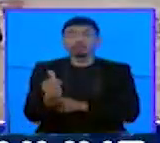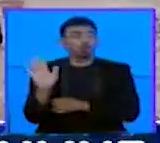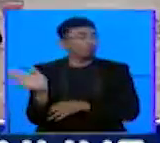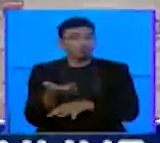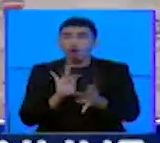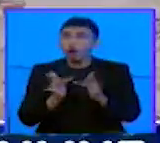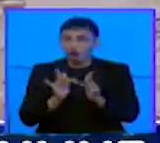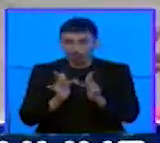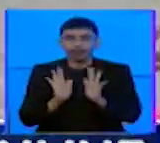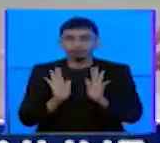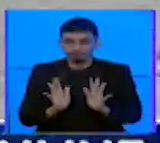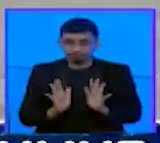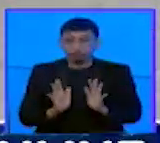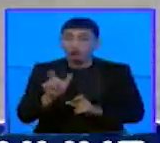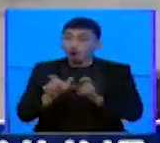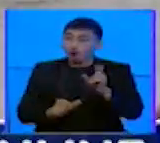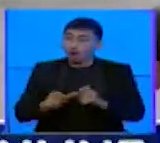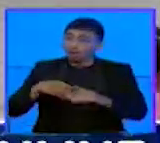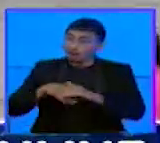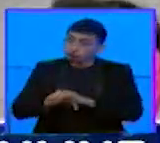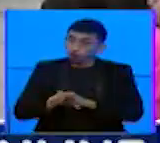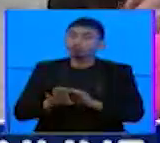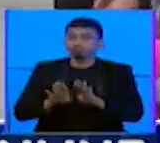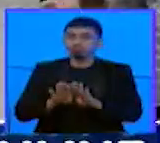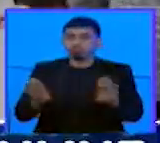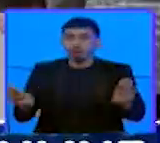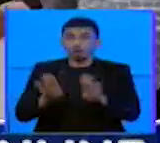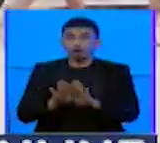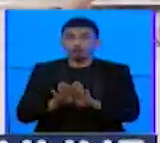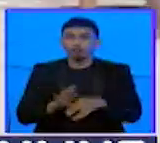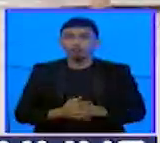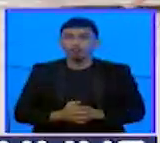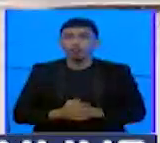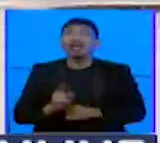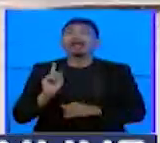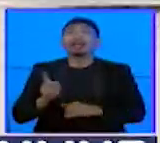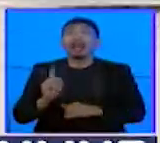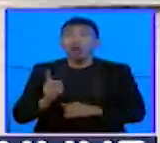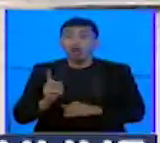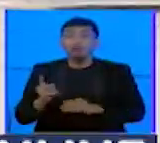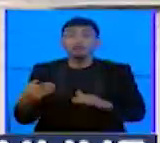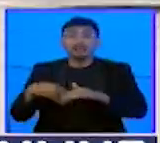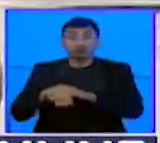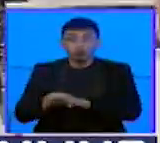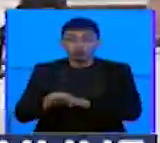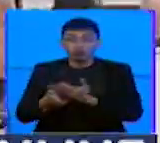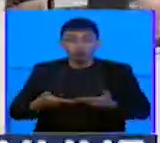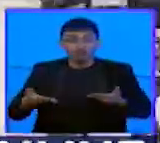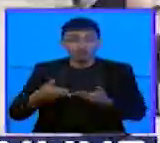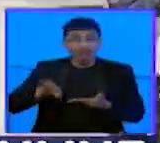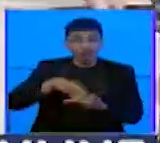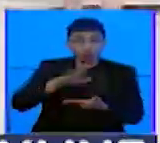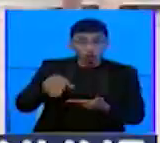pintu pengunjung ini dilakukan jika di dalam ke kawasan Ancol ini kondisinya sudah tidak